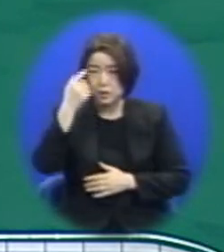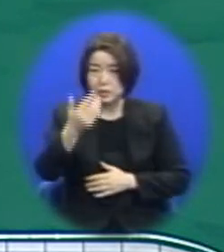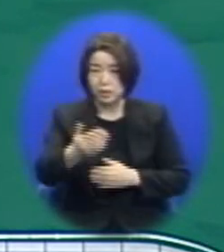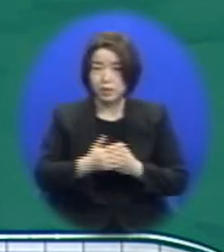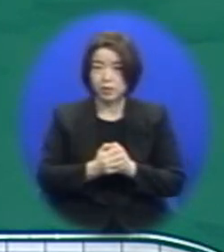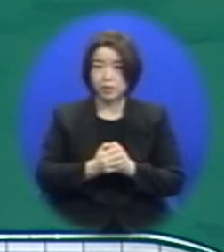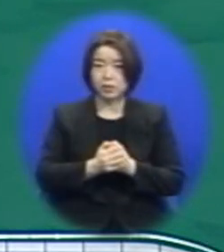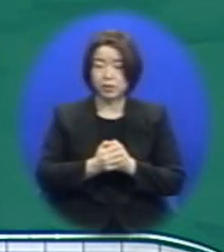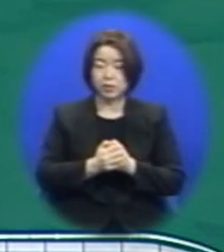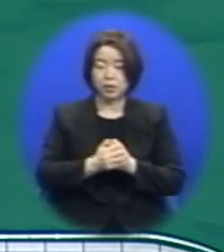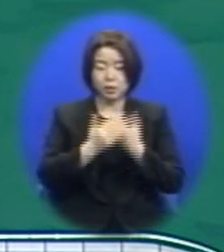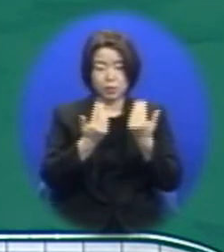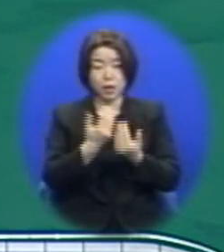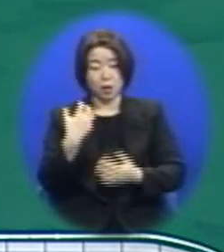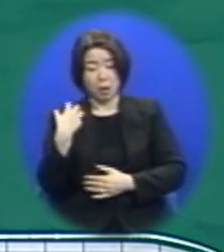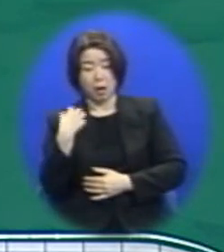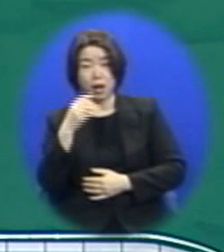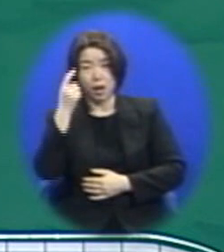아주